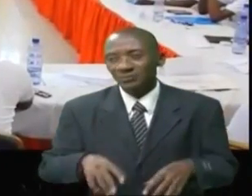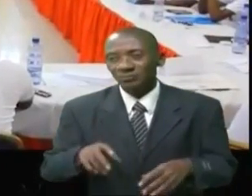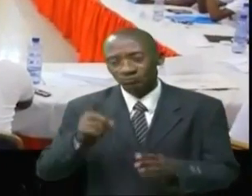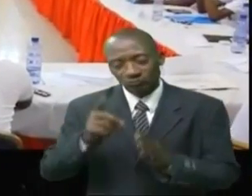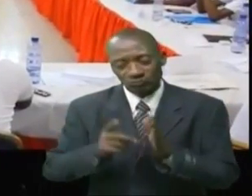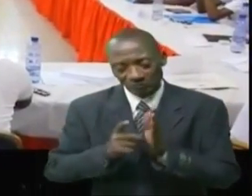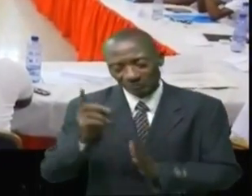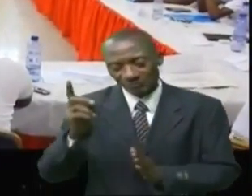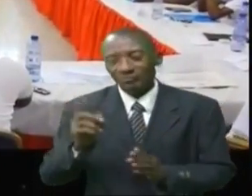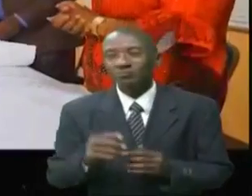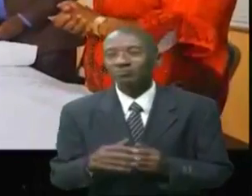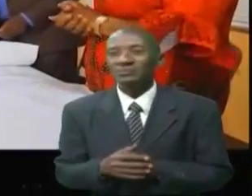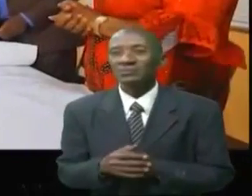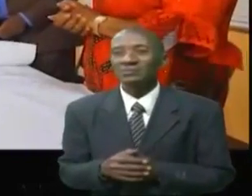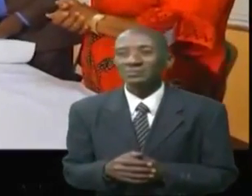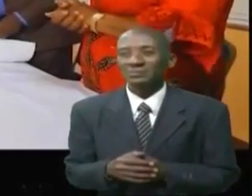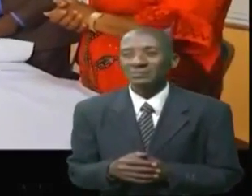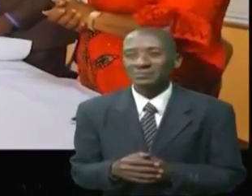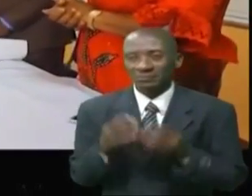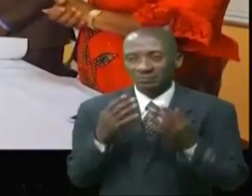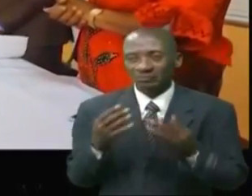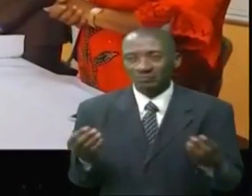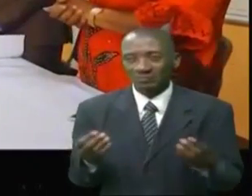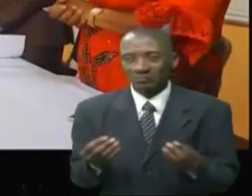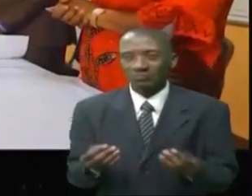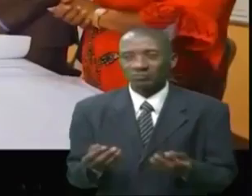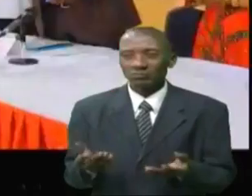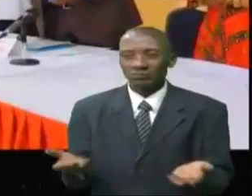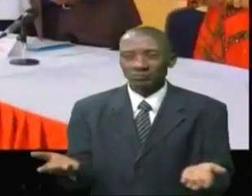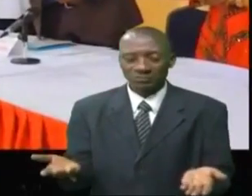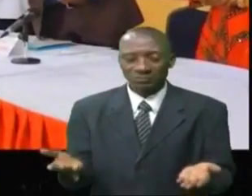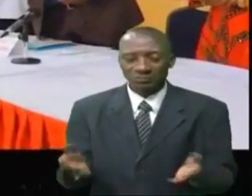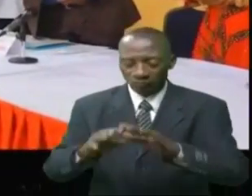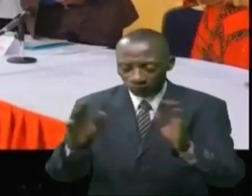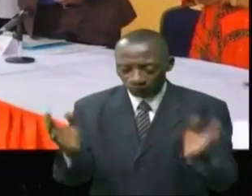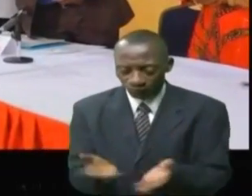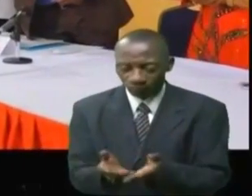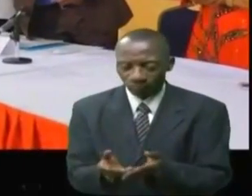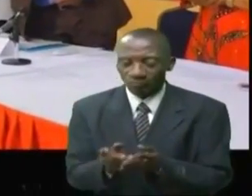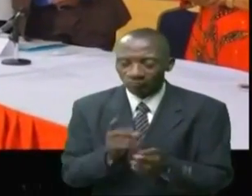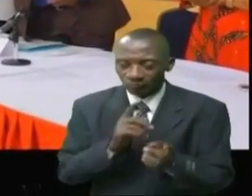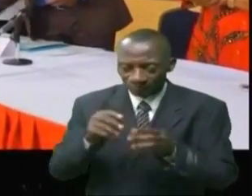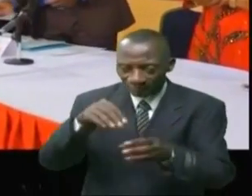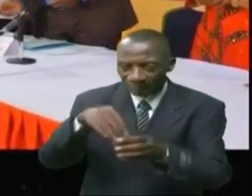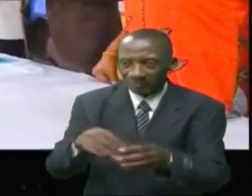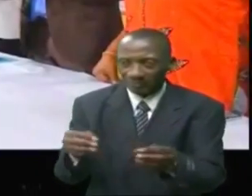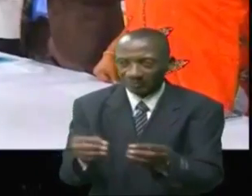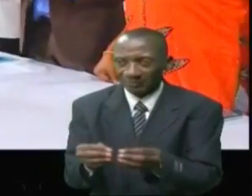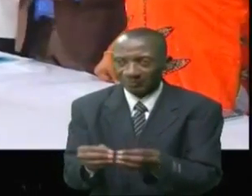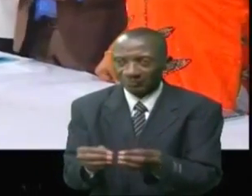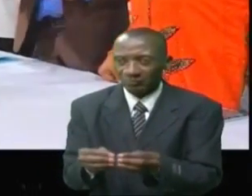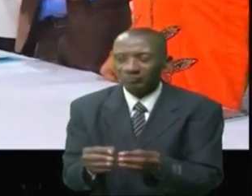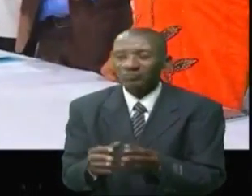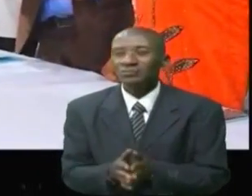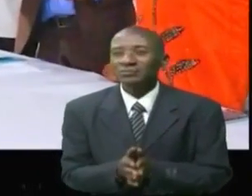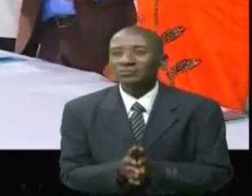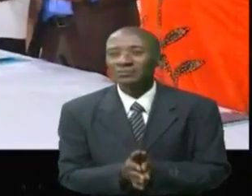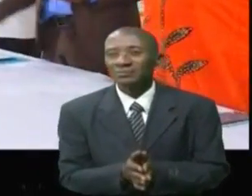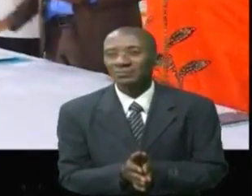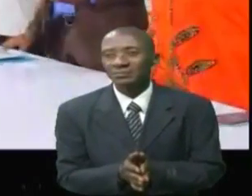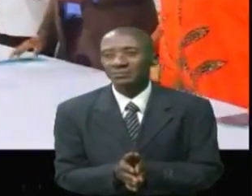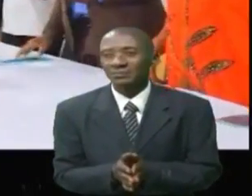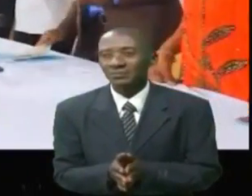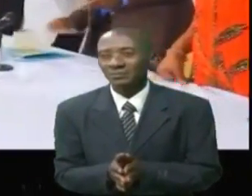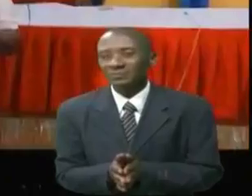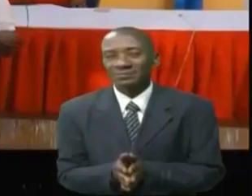Chaque chef de bureau a pu recevoir un brevet affirmant qu'il est à présent capable d'être à jour et en temps réel sur les données